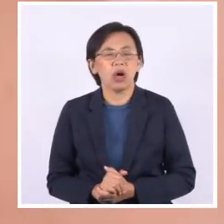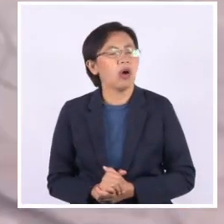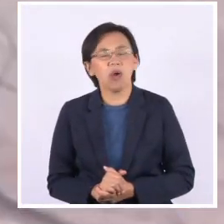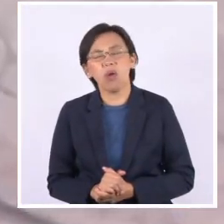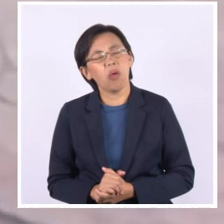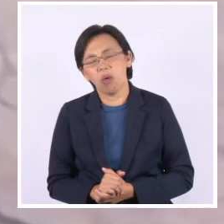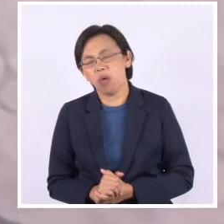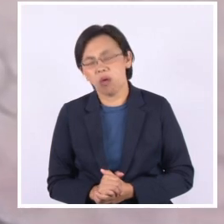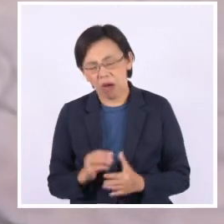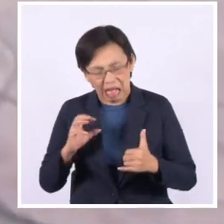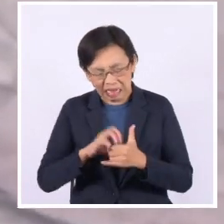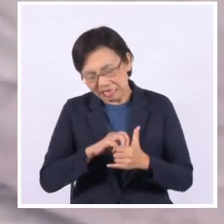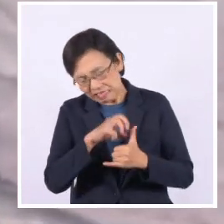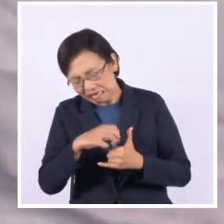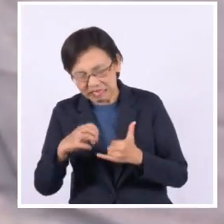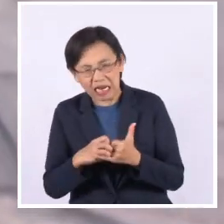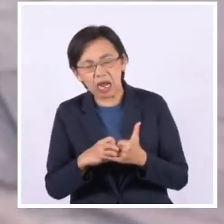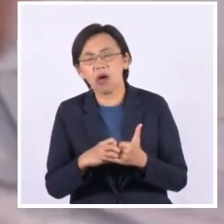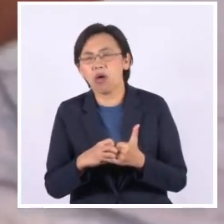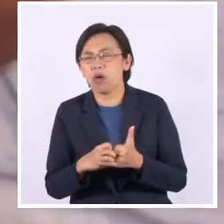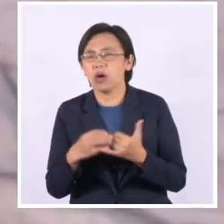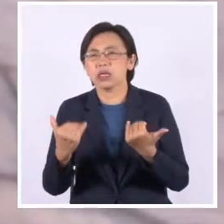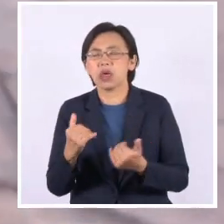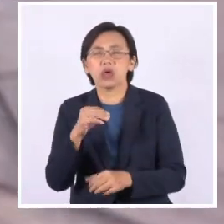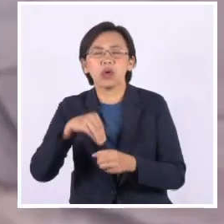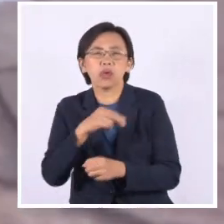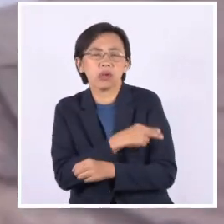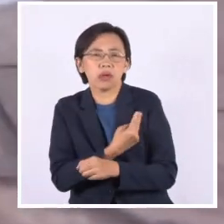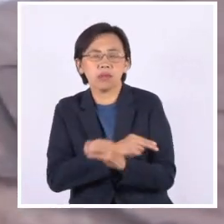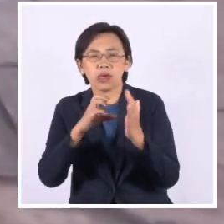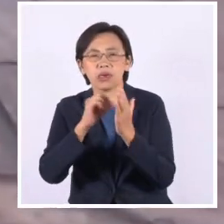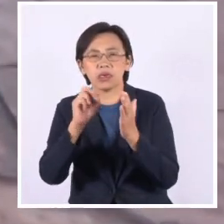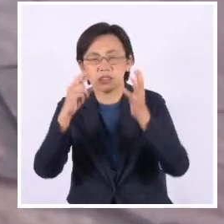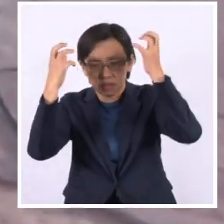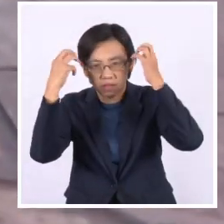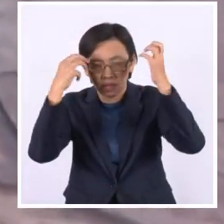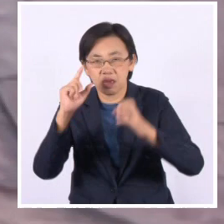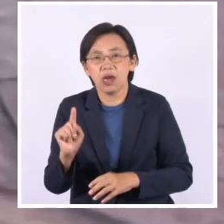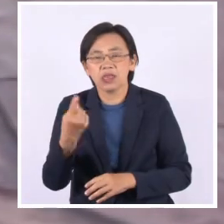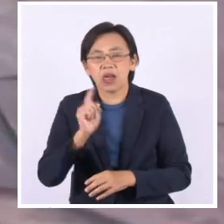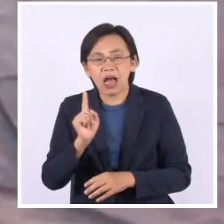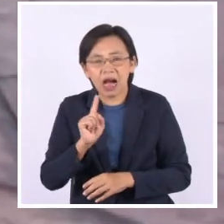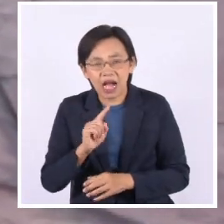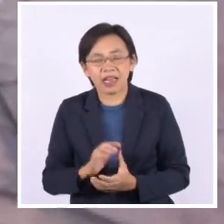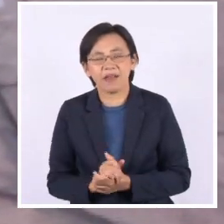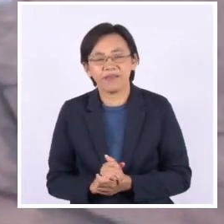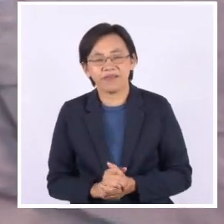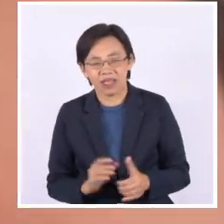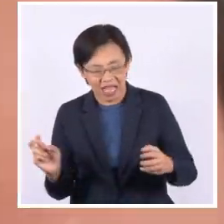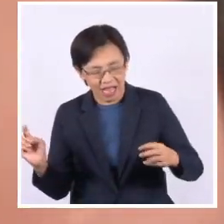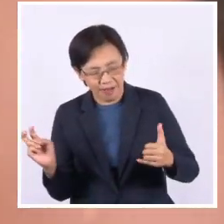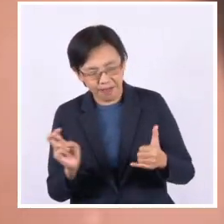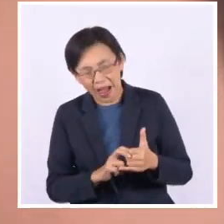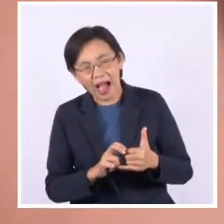ะคะตอนนี้รักษาตัวอยู่ที่โรงพยาบาลสระบุรีเล่าให้ฟังบอกว่าครั้งแรกเนี่ยมันลองเคี้ยวของมันเนี่ยนะกันยาย